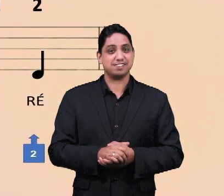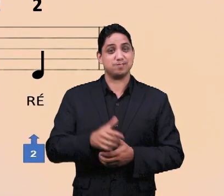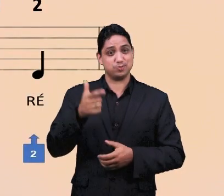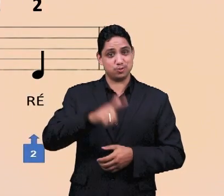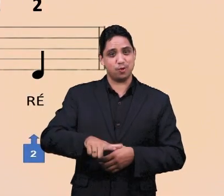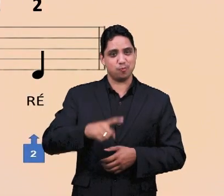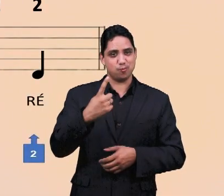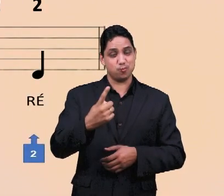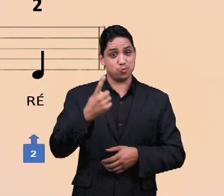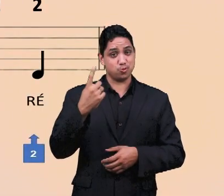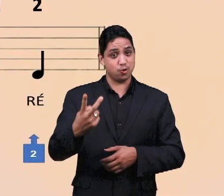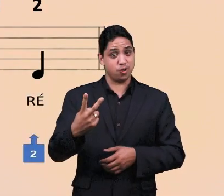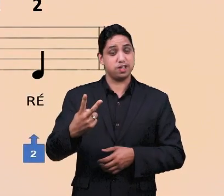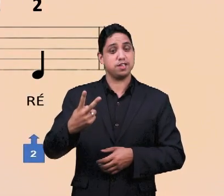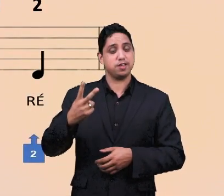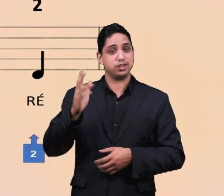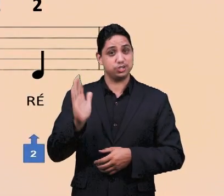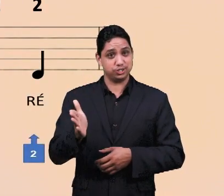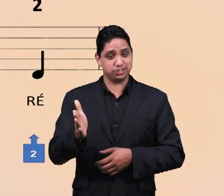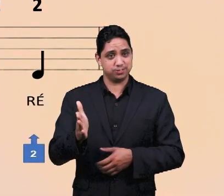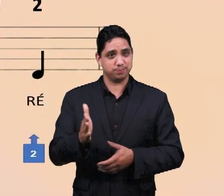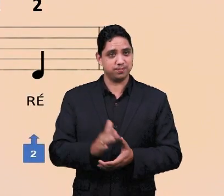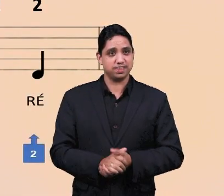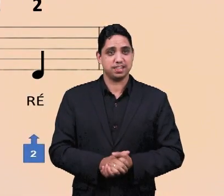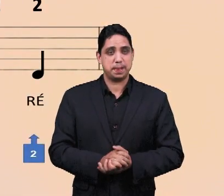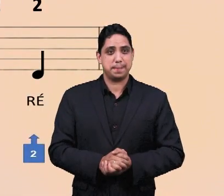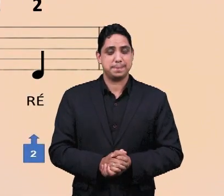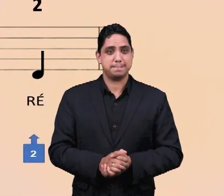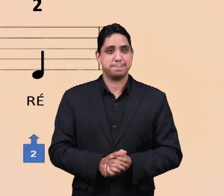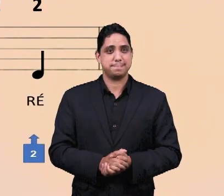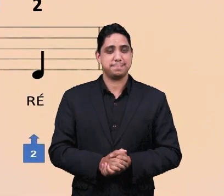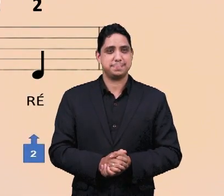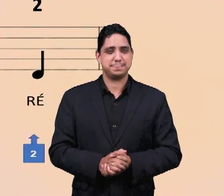Nous allons chanter. 1, 2.